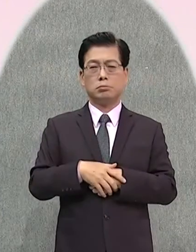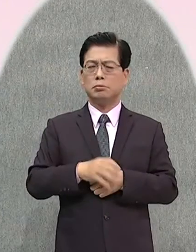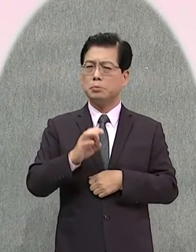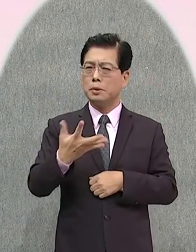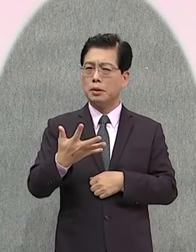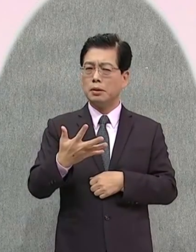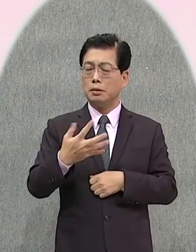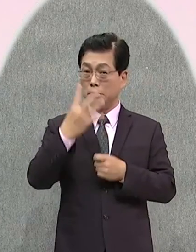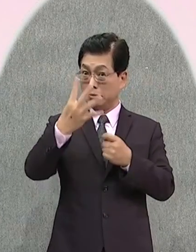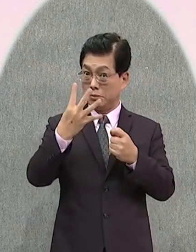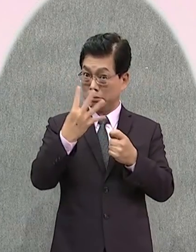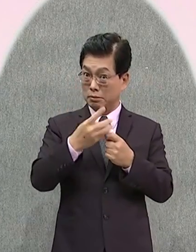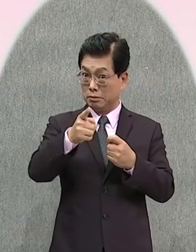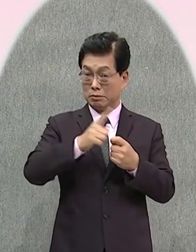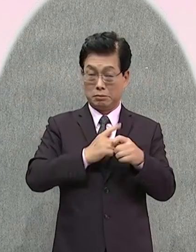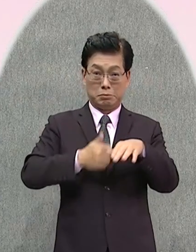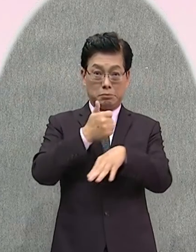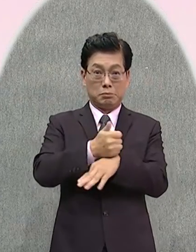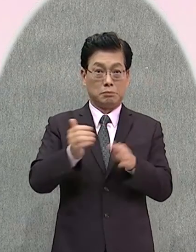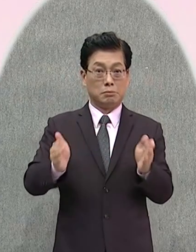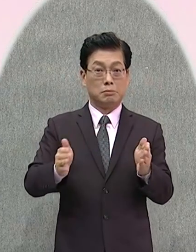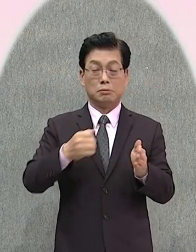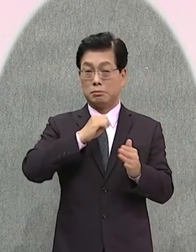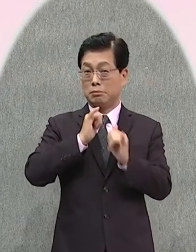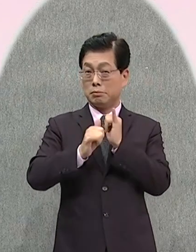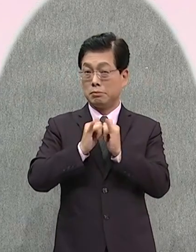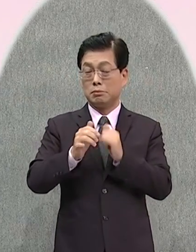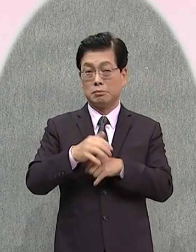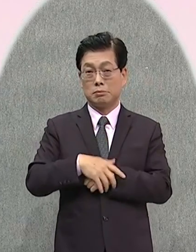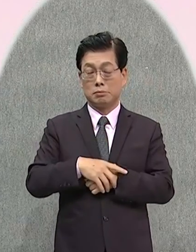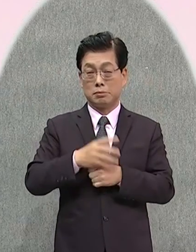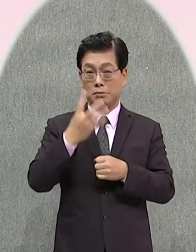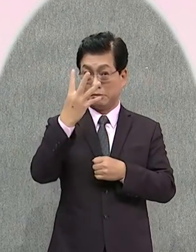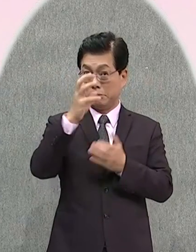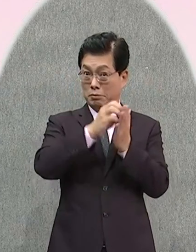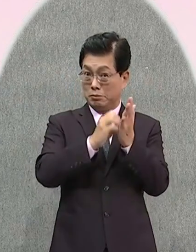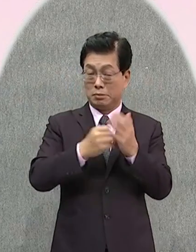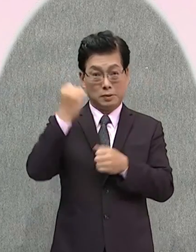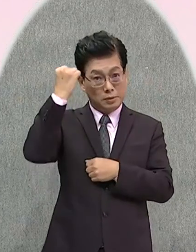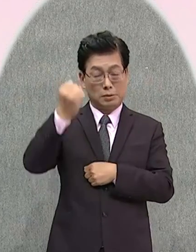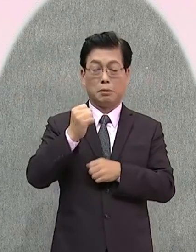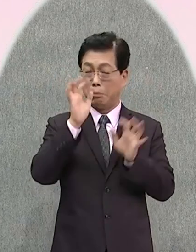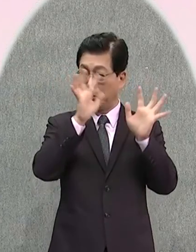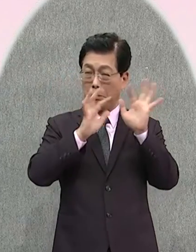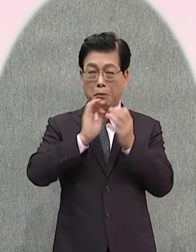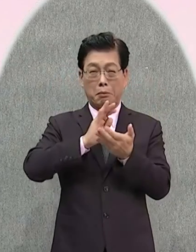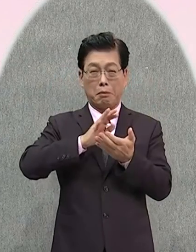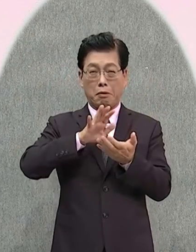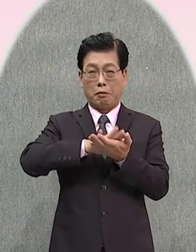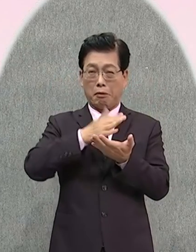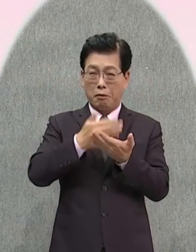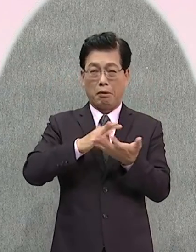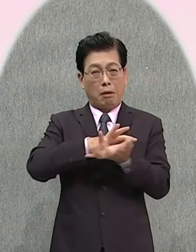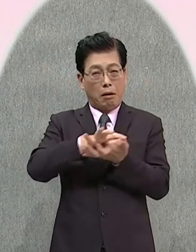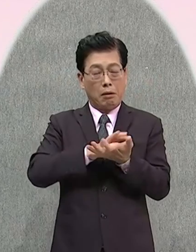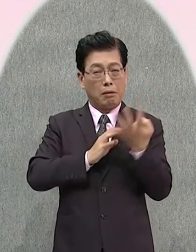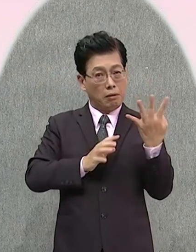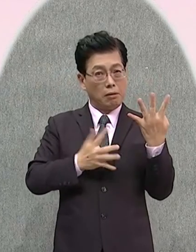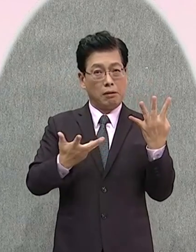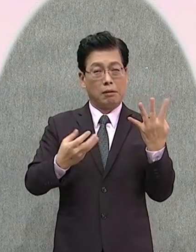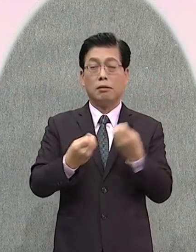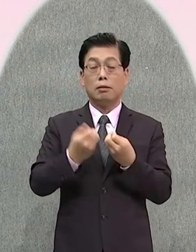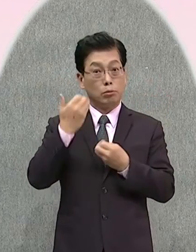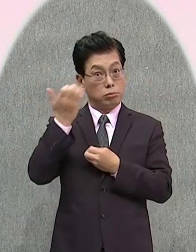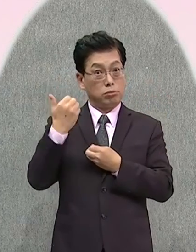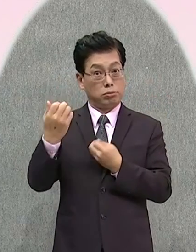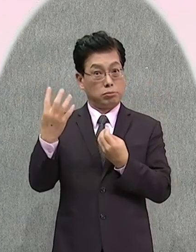为什么四年你的执政，台湾人民用四个字苦、忙、翻、乱，照你刚才